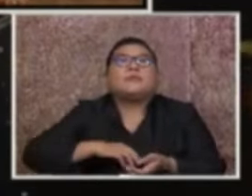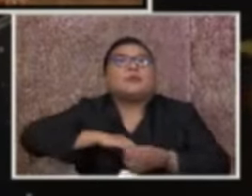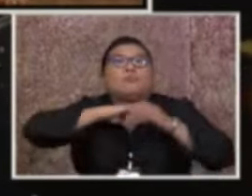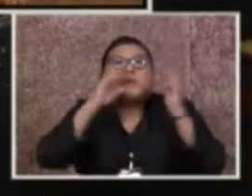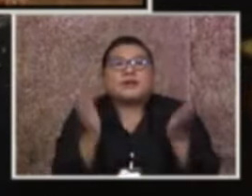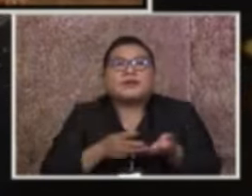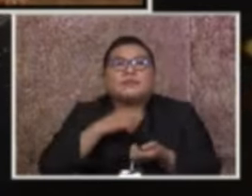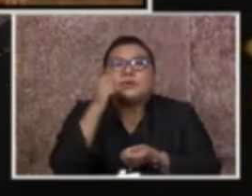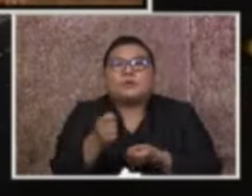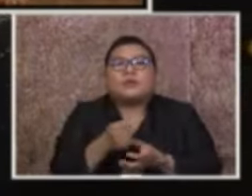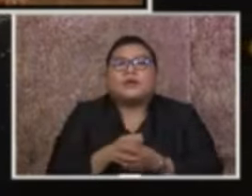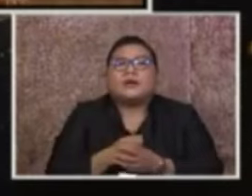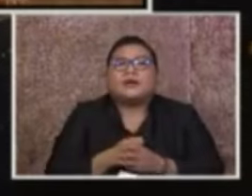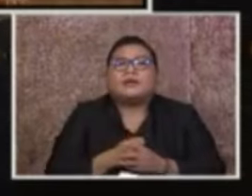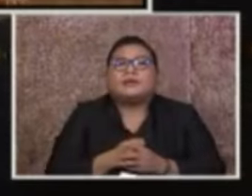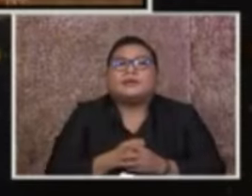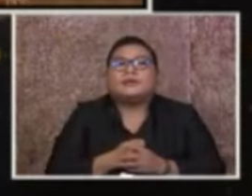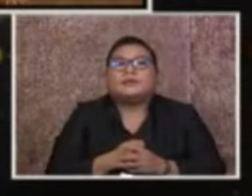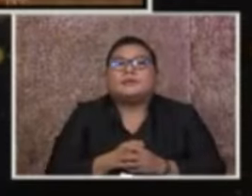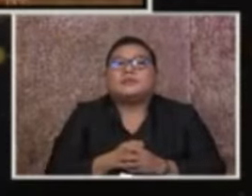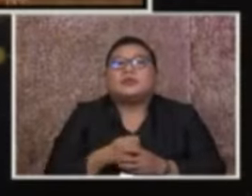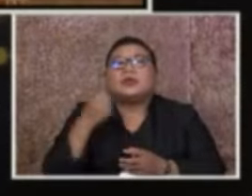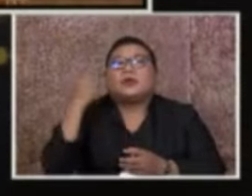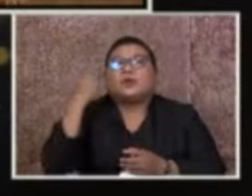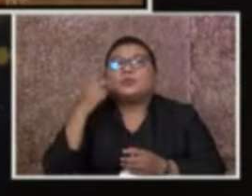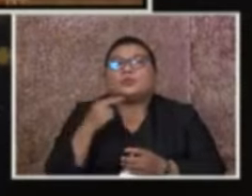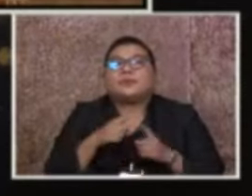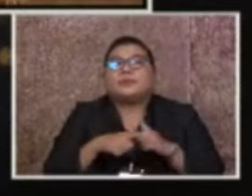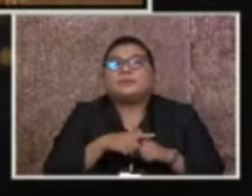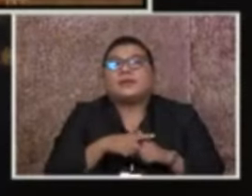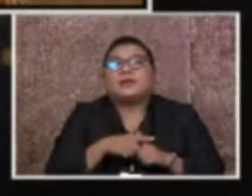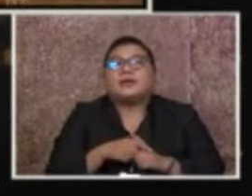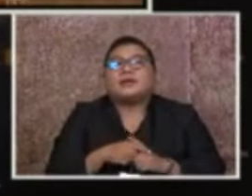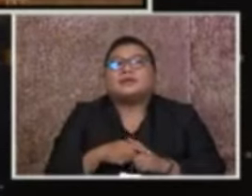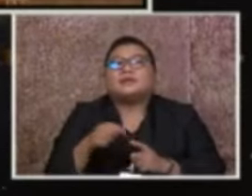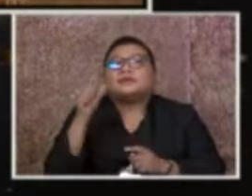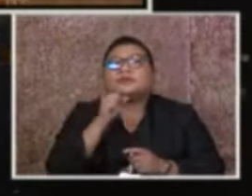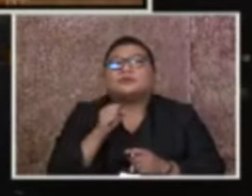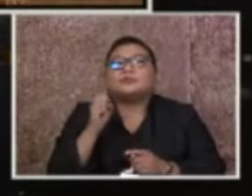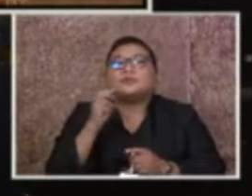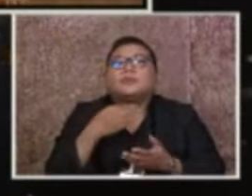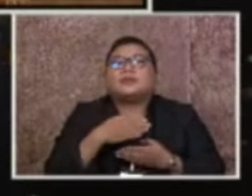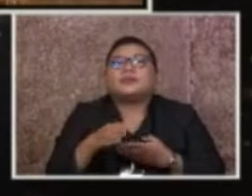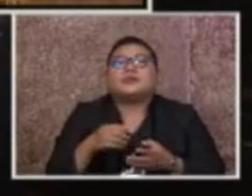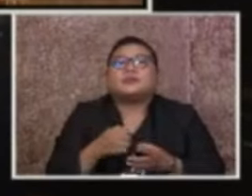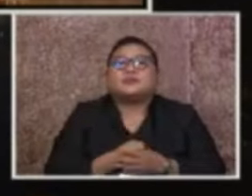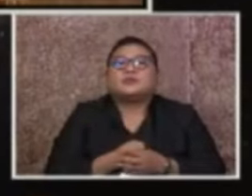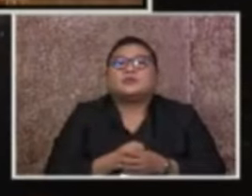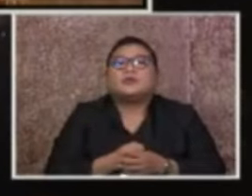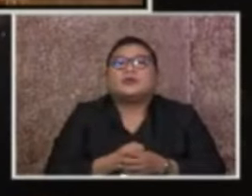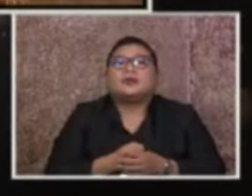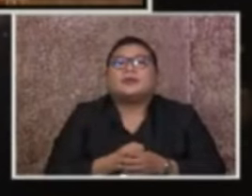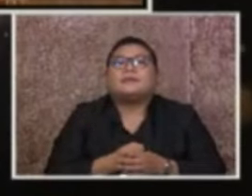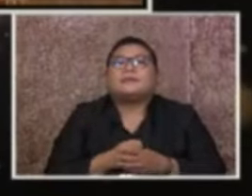mungkin begituah mungkin tambahan kalau tadi dibilang subtema yang disampaikan tidak sesuai saya